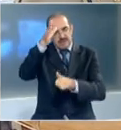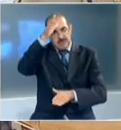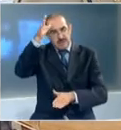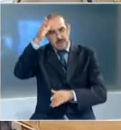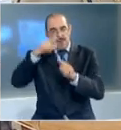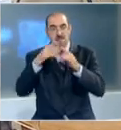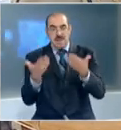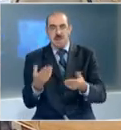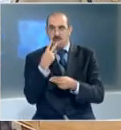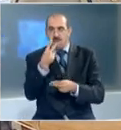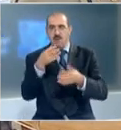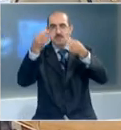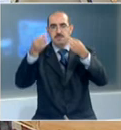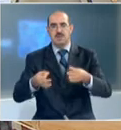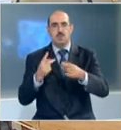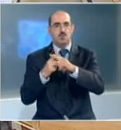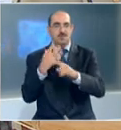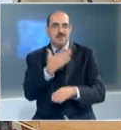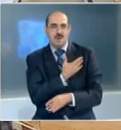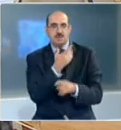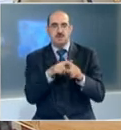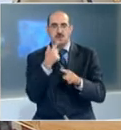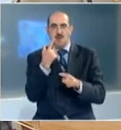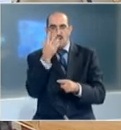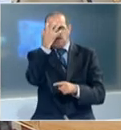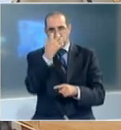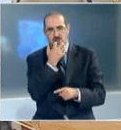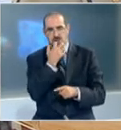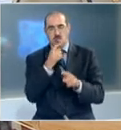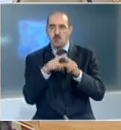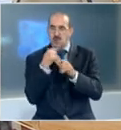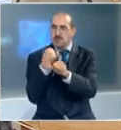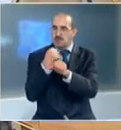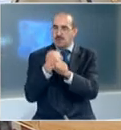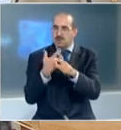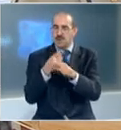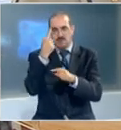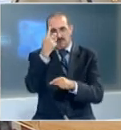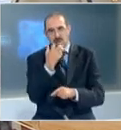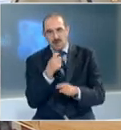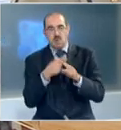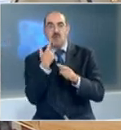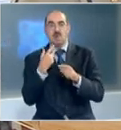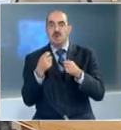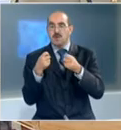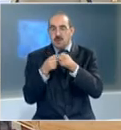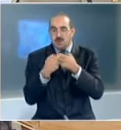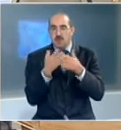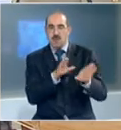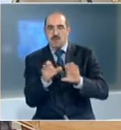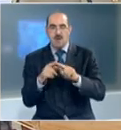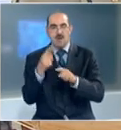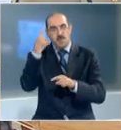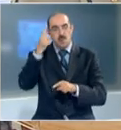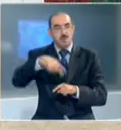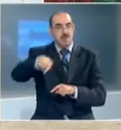أعطت نتائج معتبرة بفضل صرامتكم وتفانيكم في العمل والتحضير ما يجعل